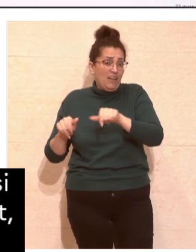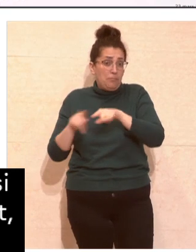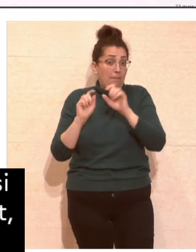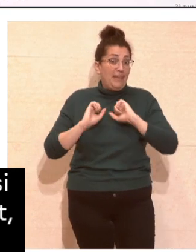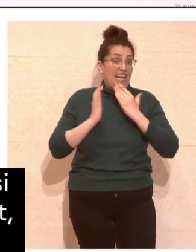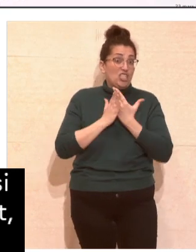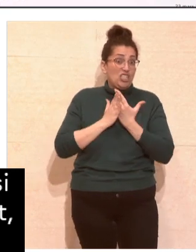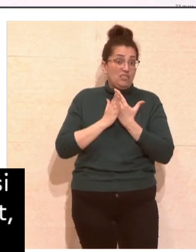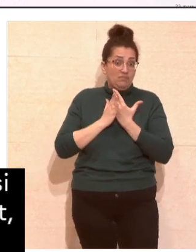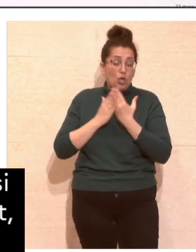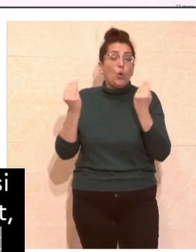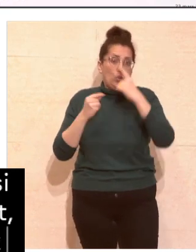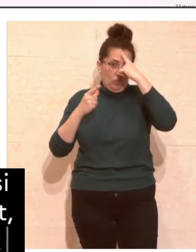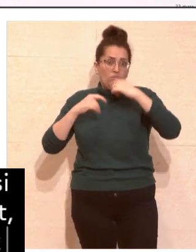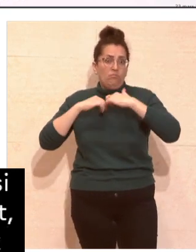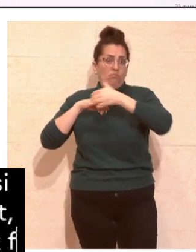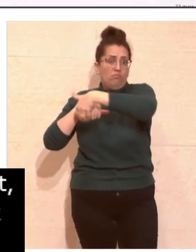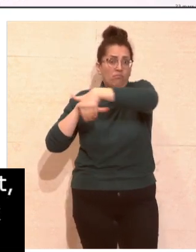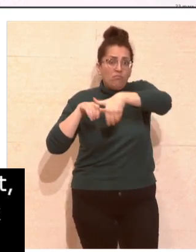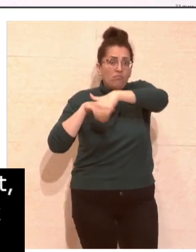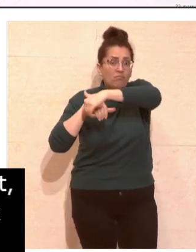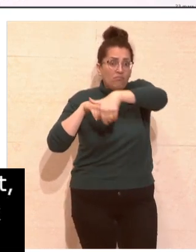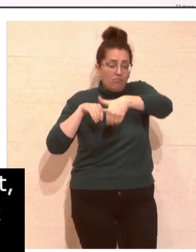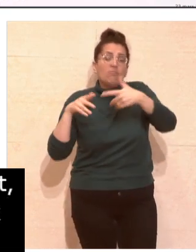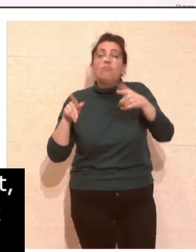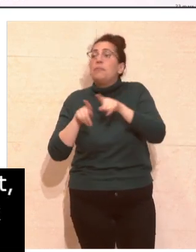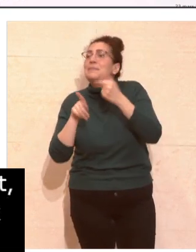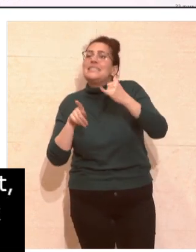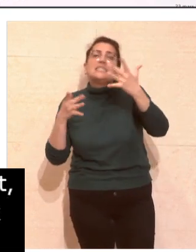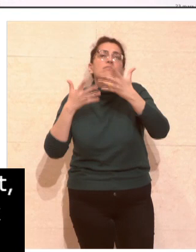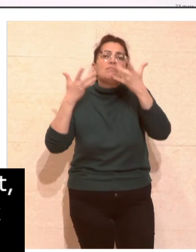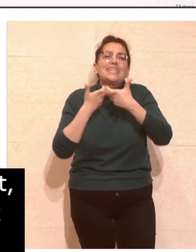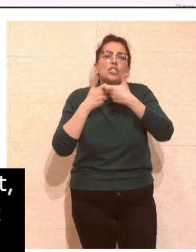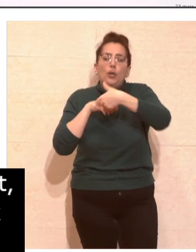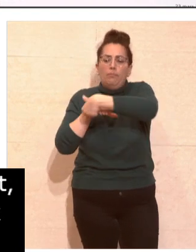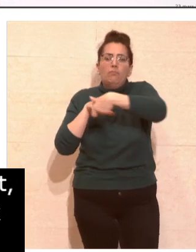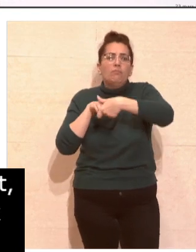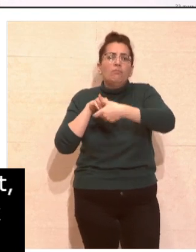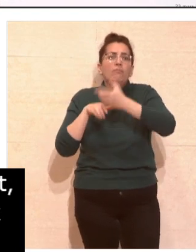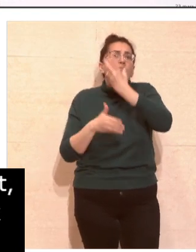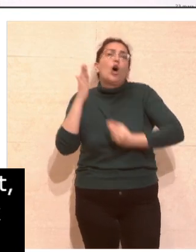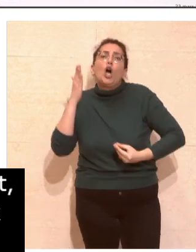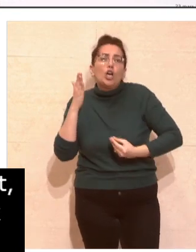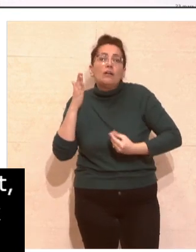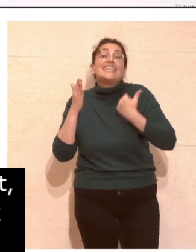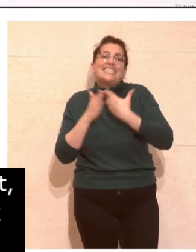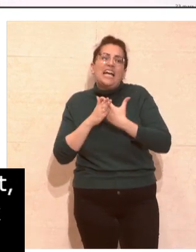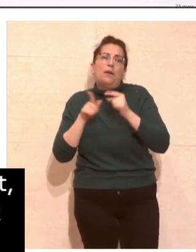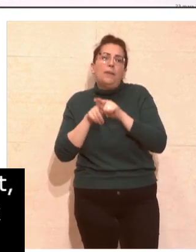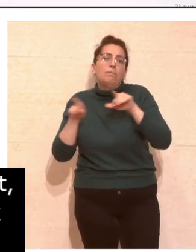frontal au niveau ventromésial. Donc voilà, c'est un peu comme s'il nous manquait un lobe frontal quand on est en dette de